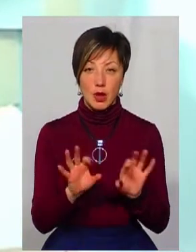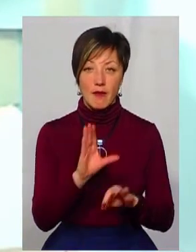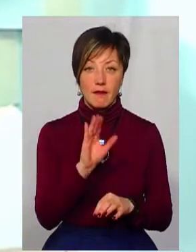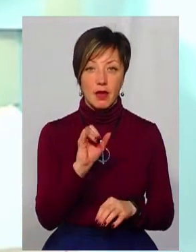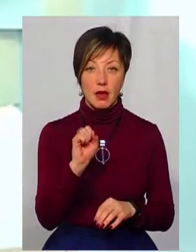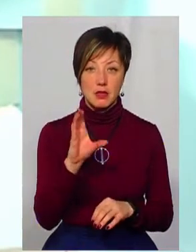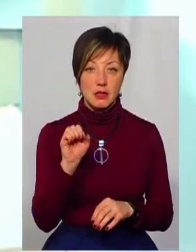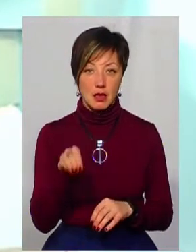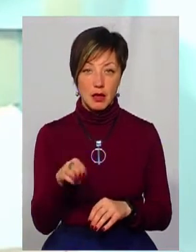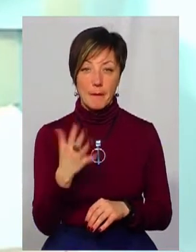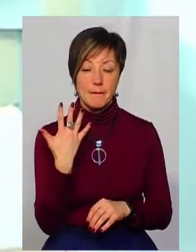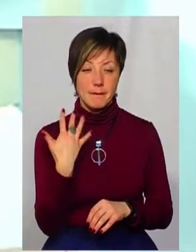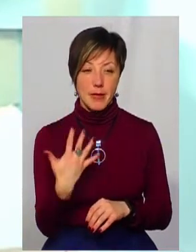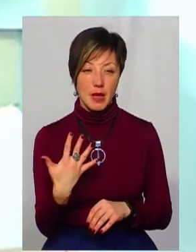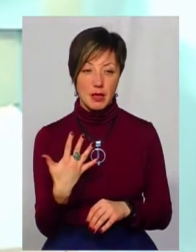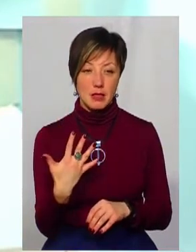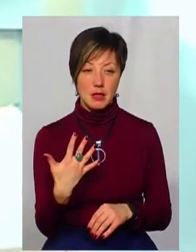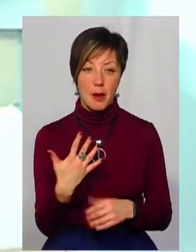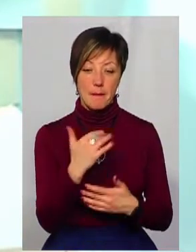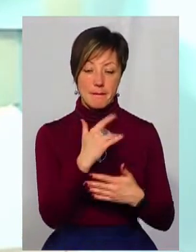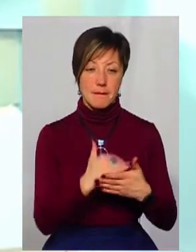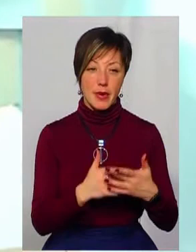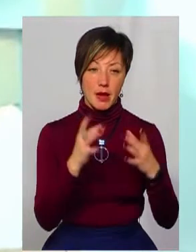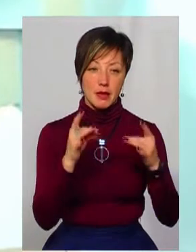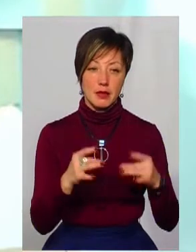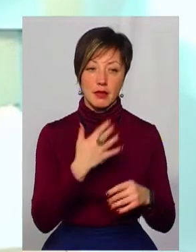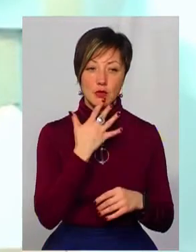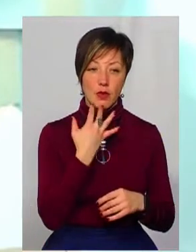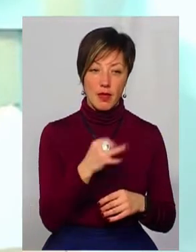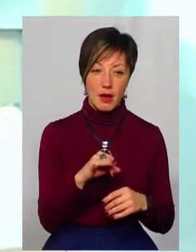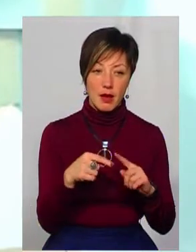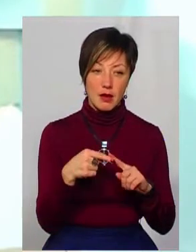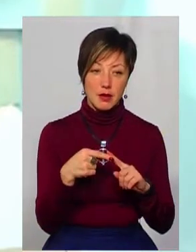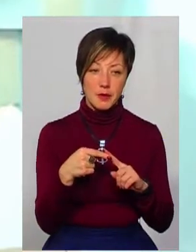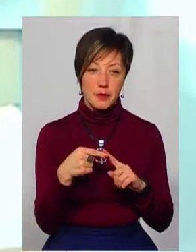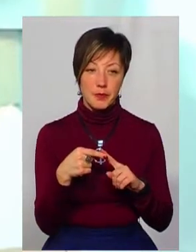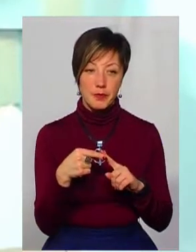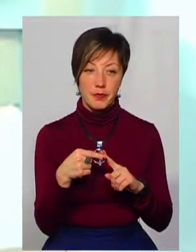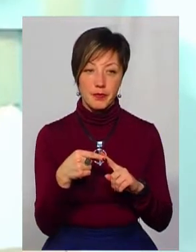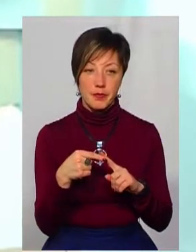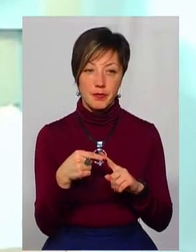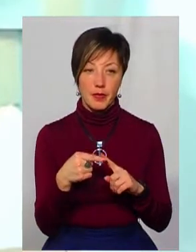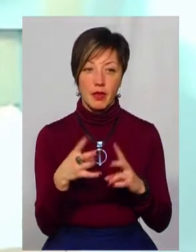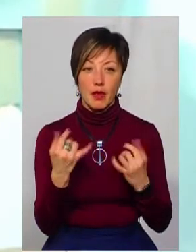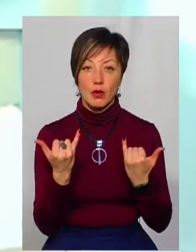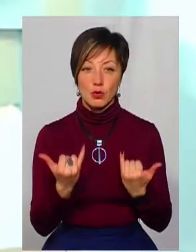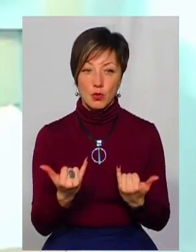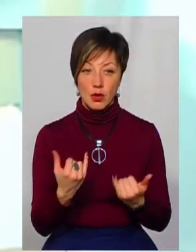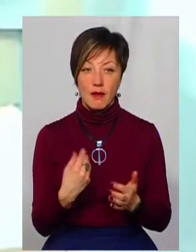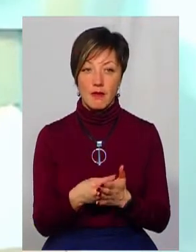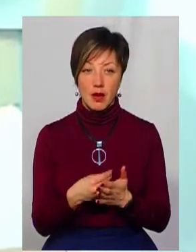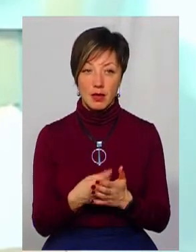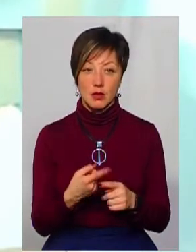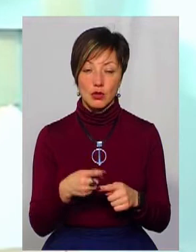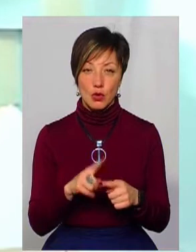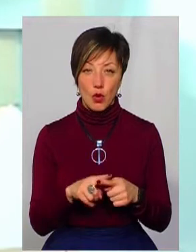Viasat. Основних 5 пакетів. Національний пакет. Станом на сьогодні